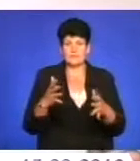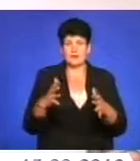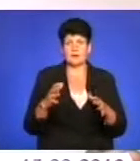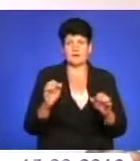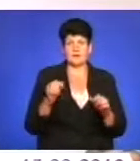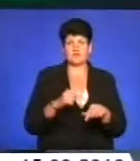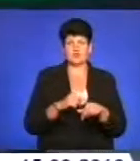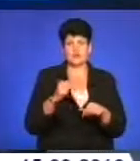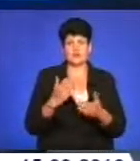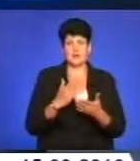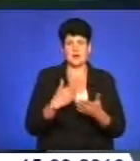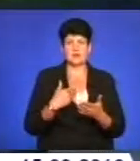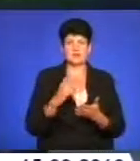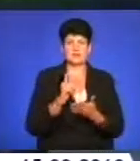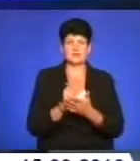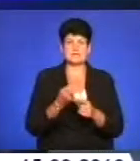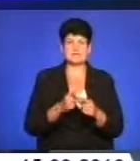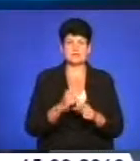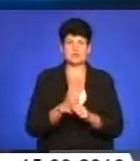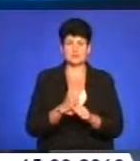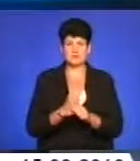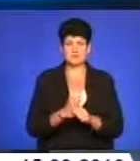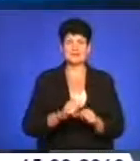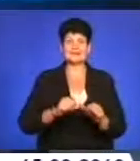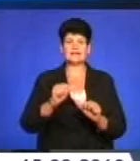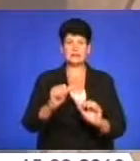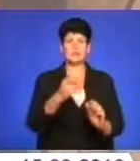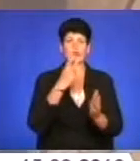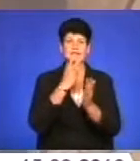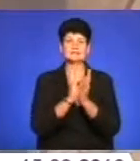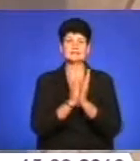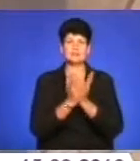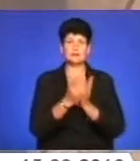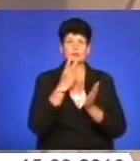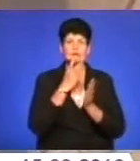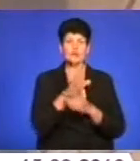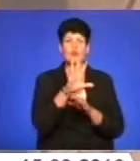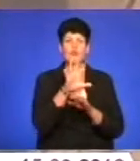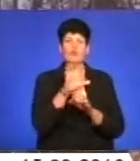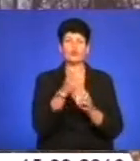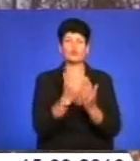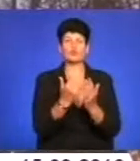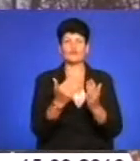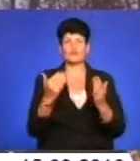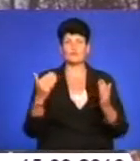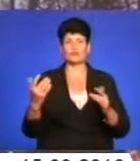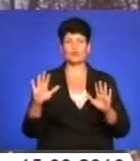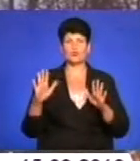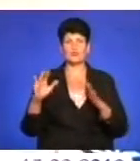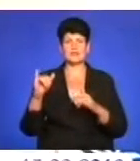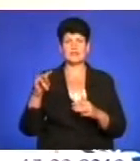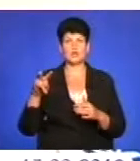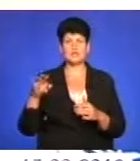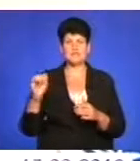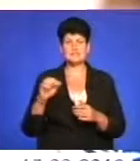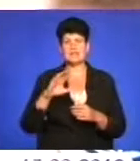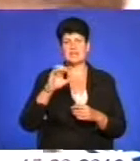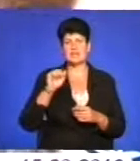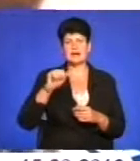це зробити. Окрім презентації книги, на вечорі пам'яті репрезентували фотовиставку подій Іловайська та АТО в цілому. Сьогодні